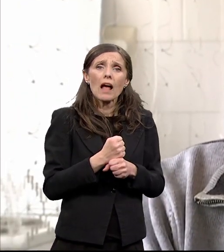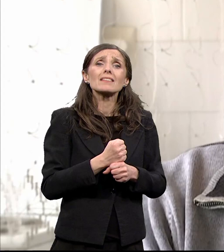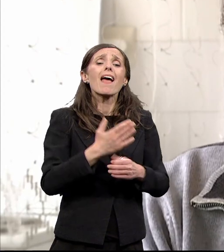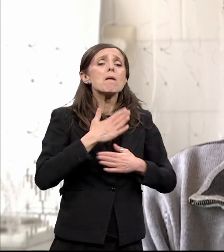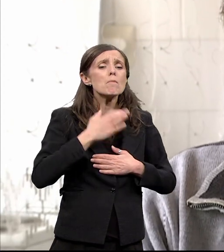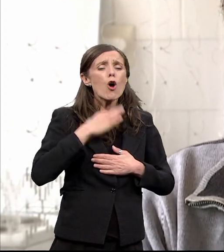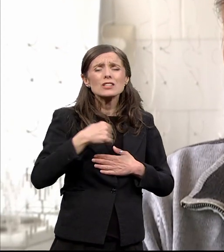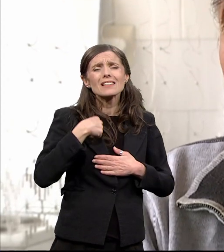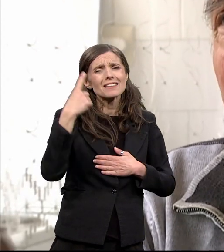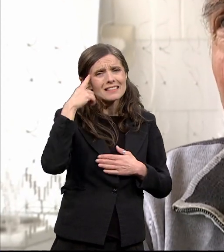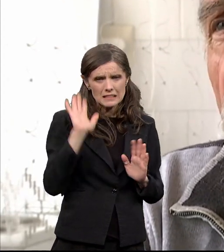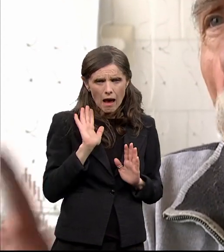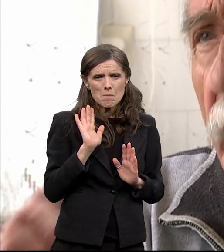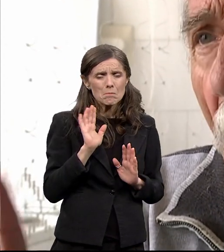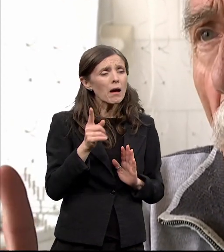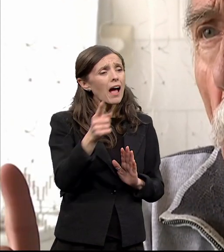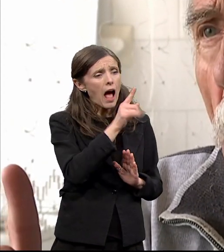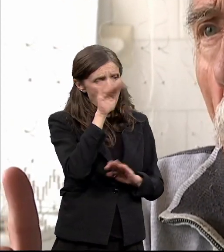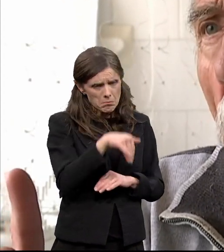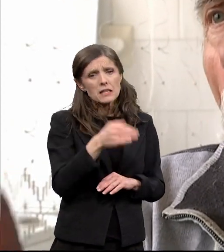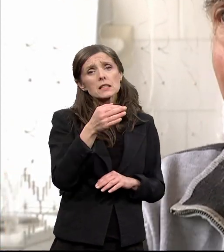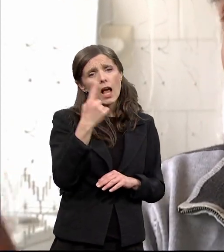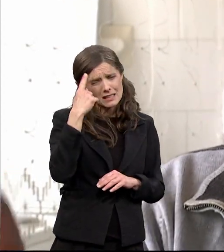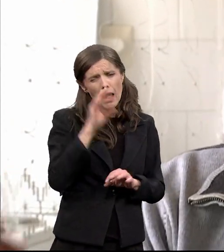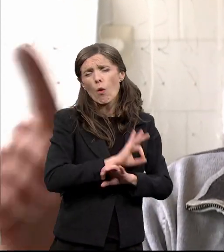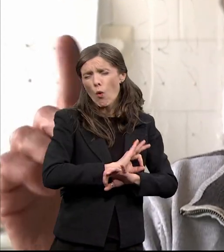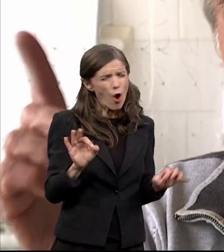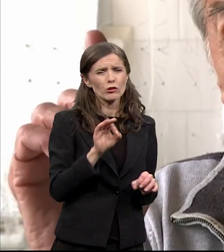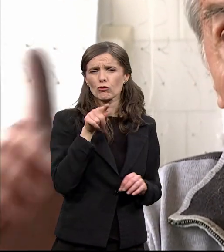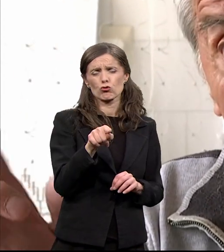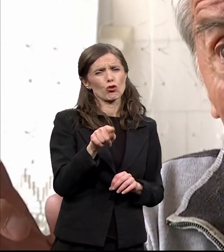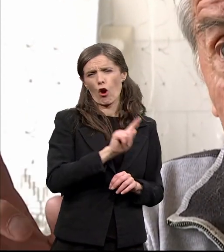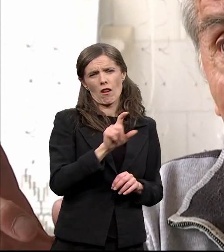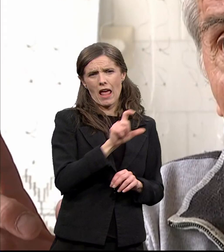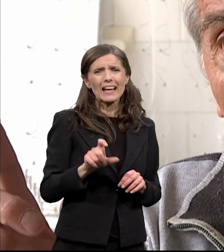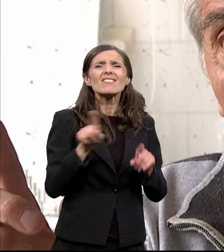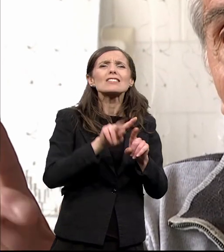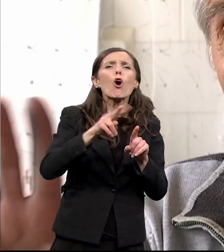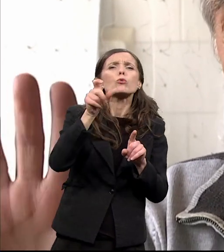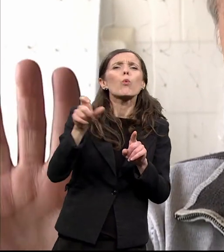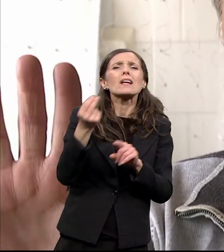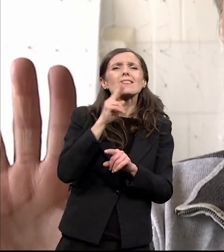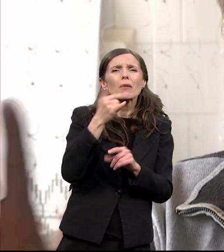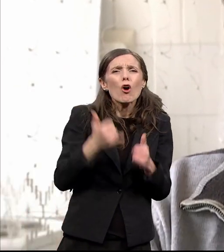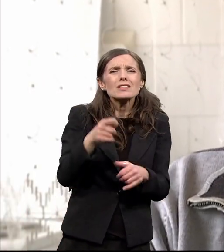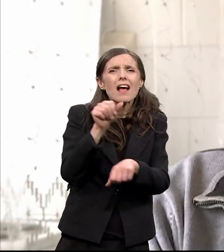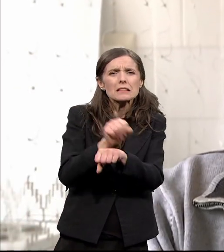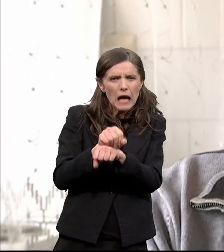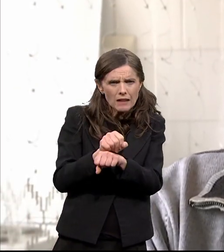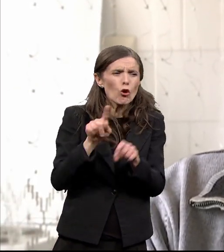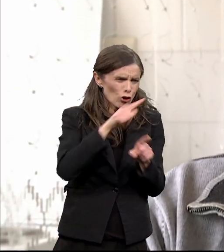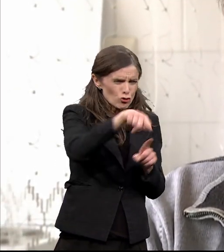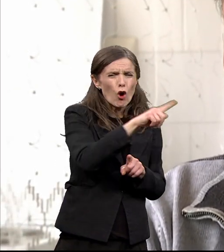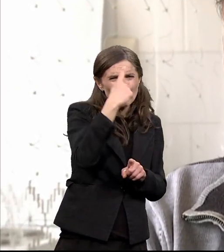znam da bolje oni znaju da je nevin nego ja. I znaju i za te ostale Srbe. Ali niko, ako